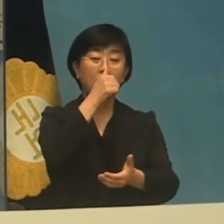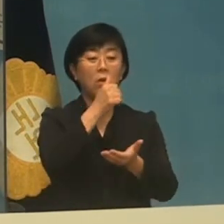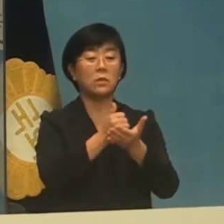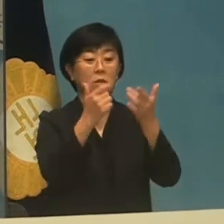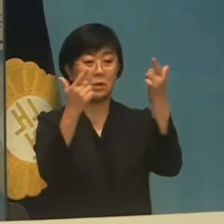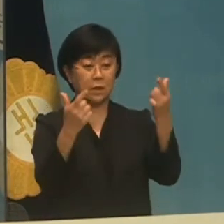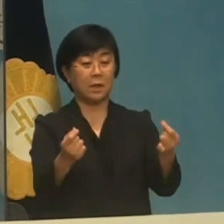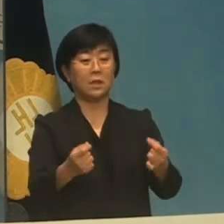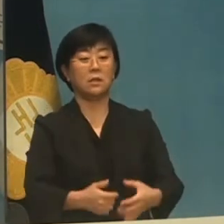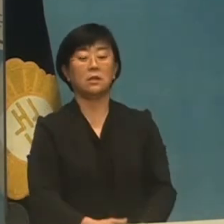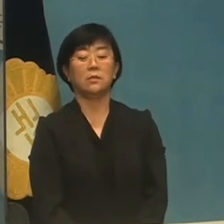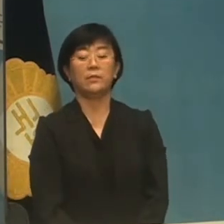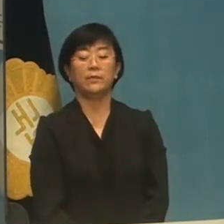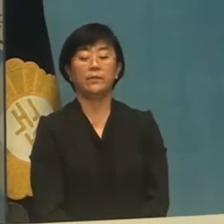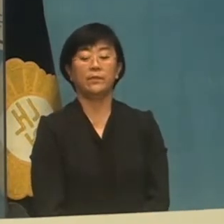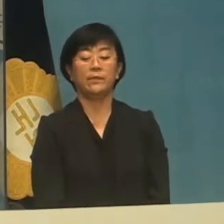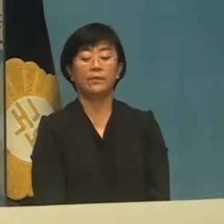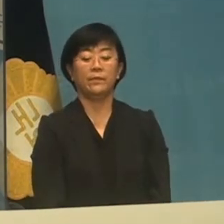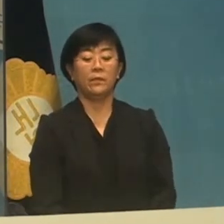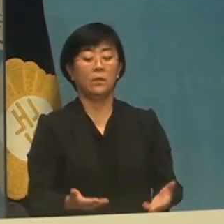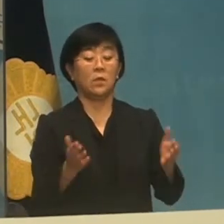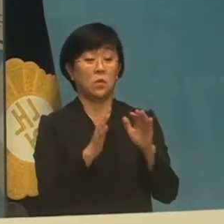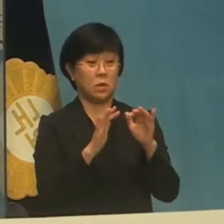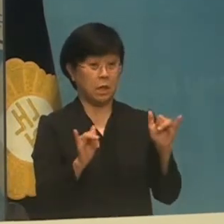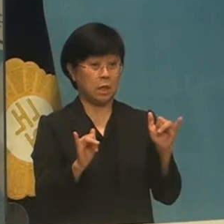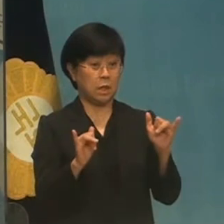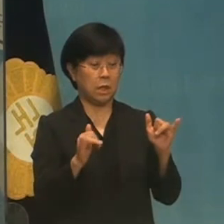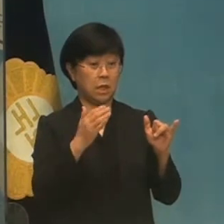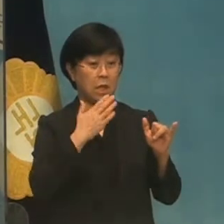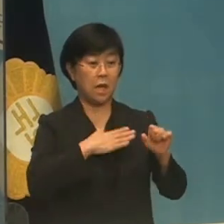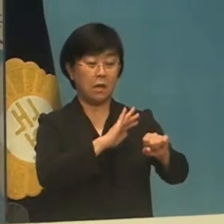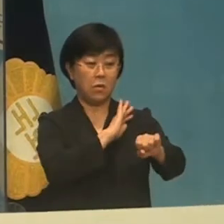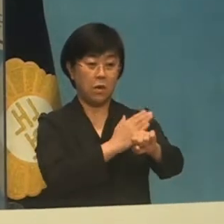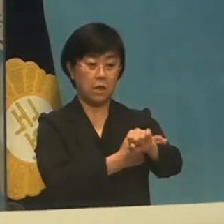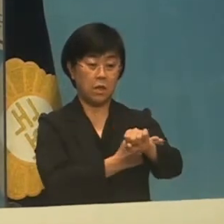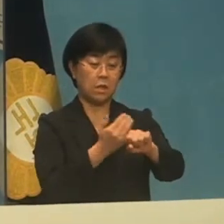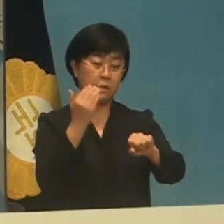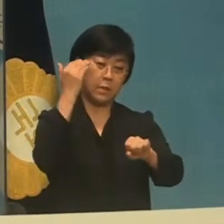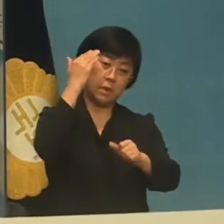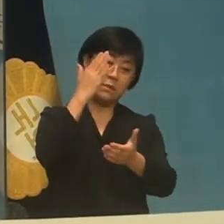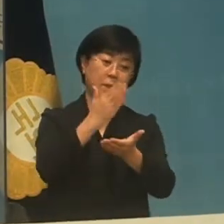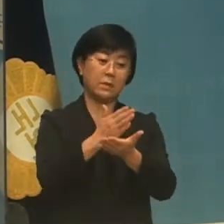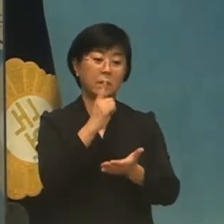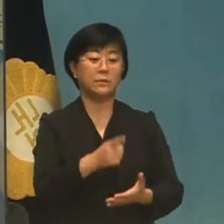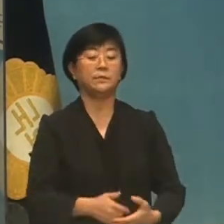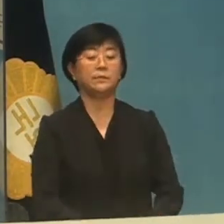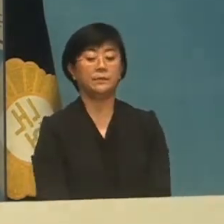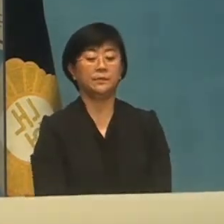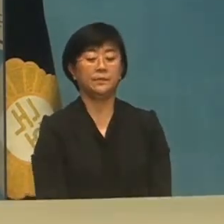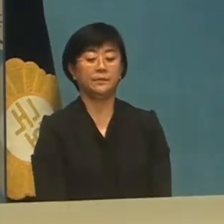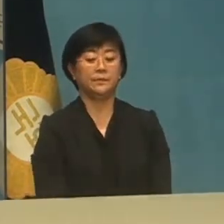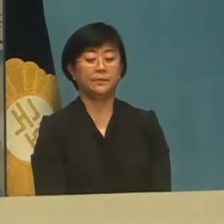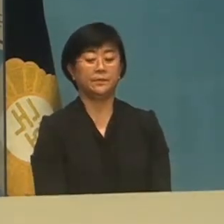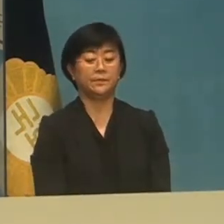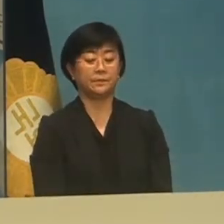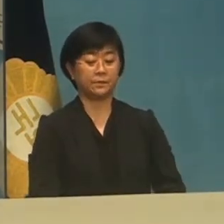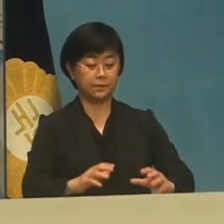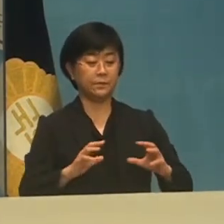범죄입니다. 더 이상 노동자들의 알 권리를 훼손하지 마십시오.